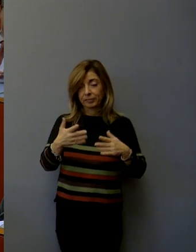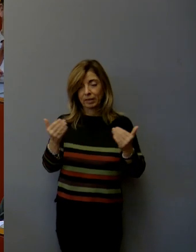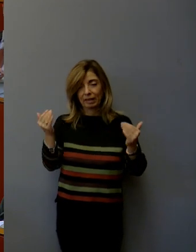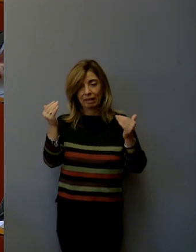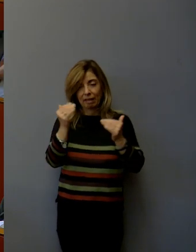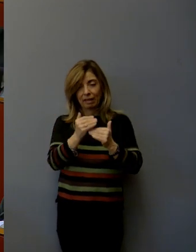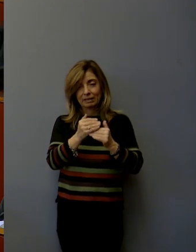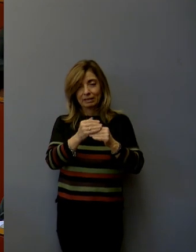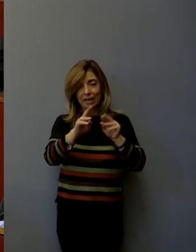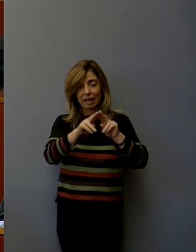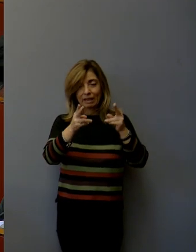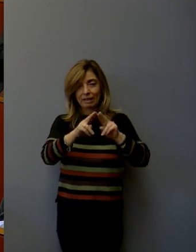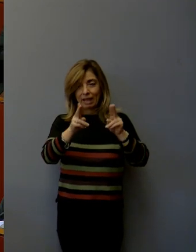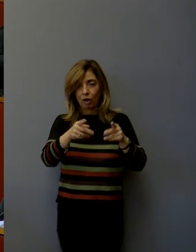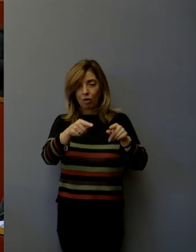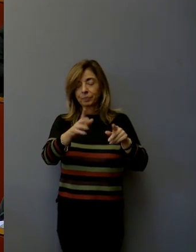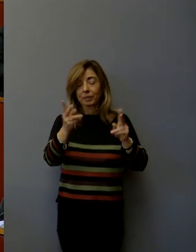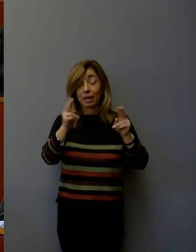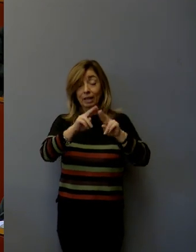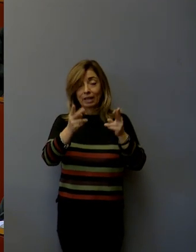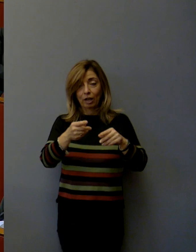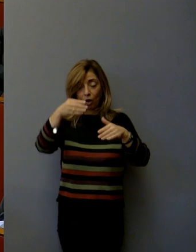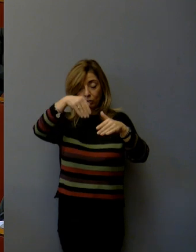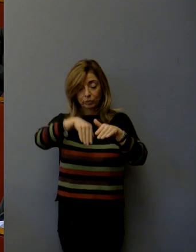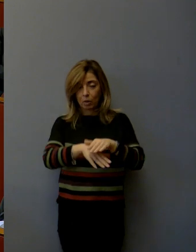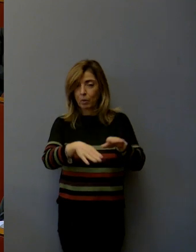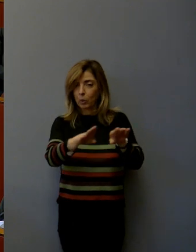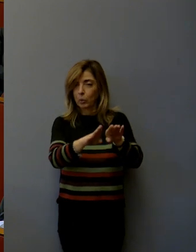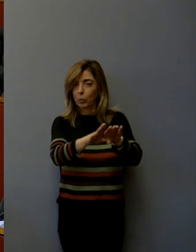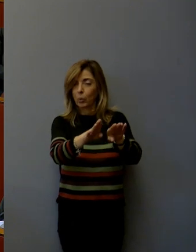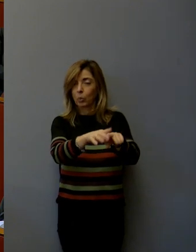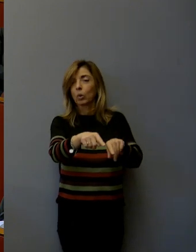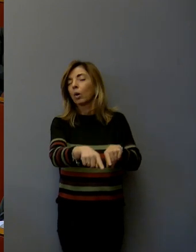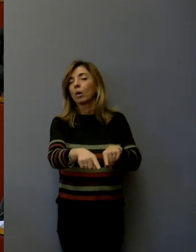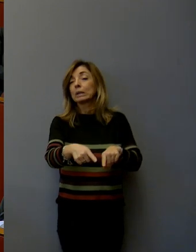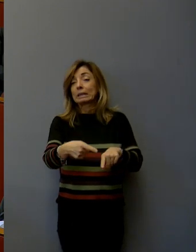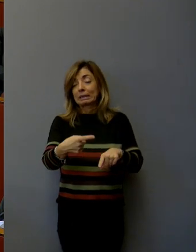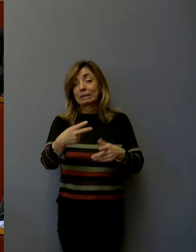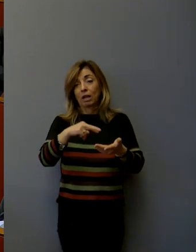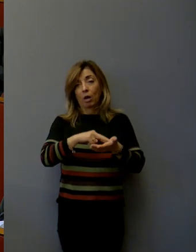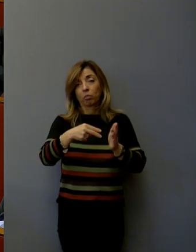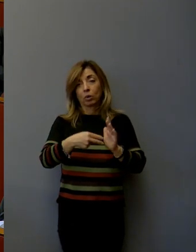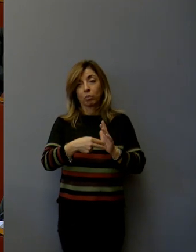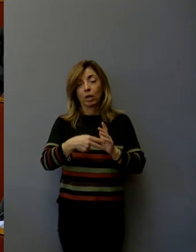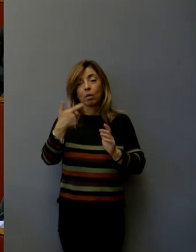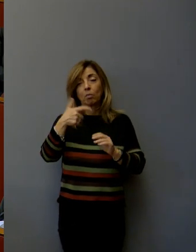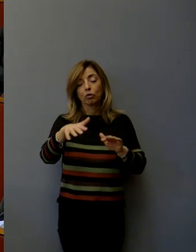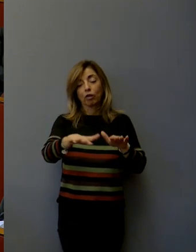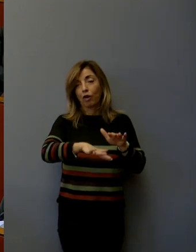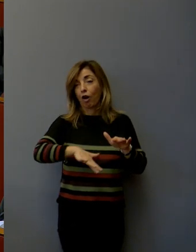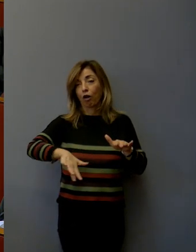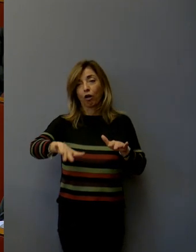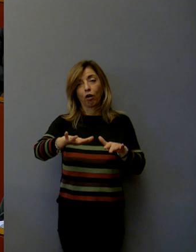del sottopasso sia cominciato pure il problema perché è una zona diciamo disabitata ed è frequentata solo